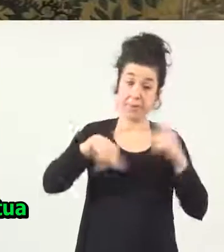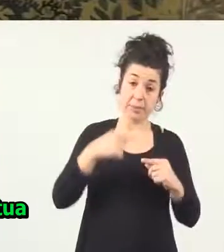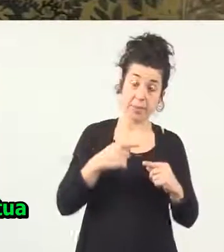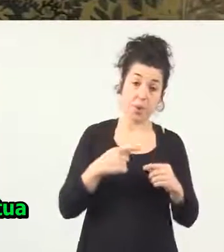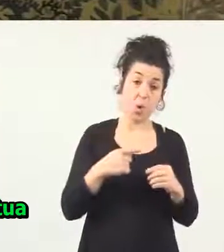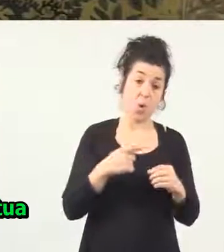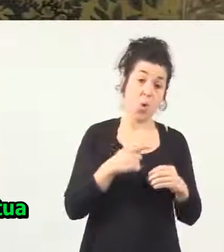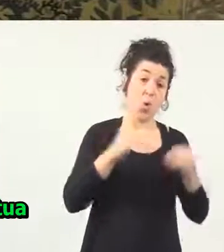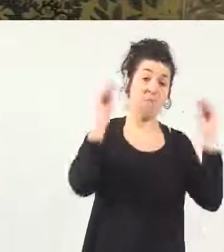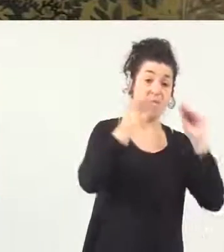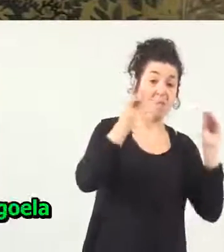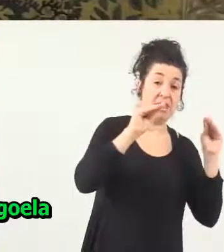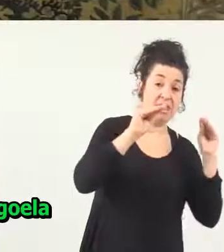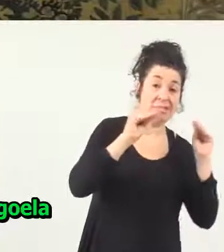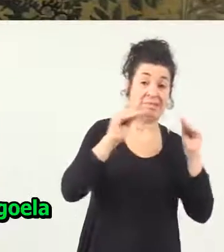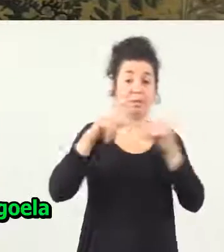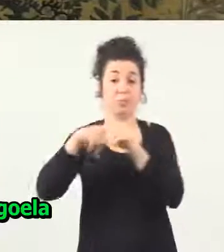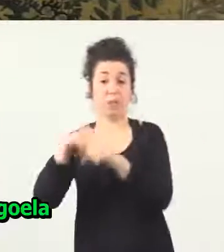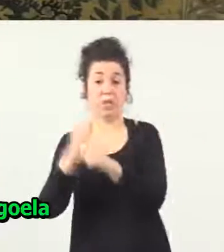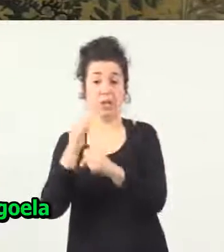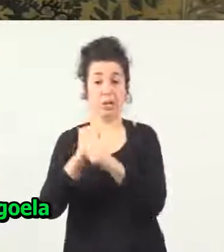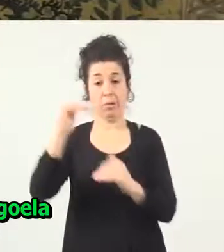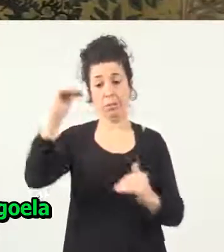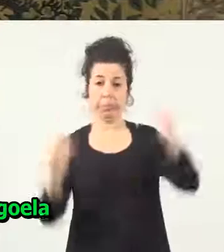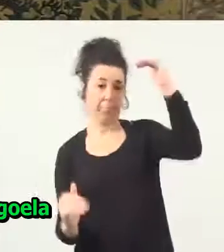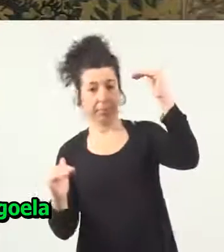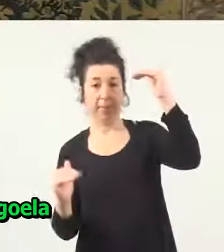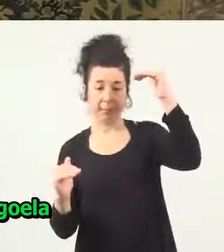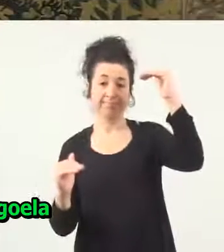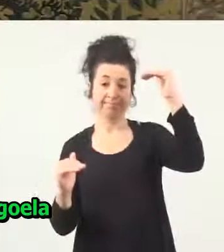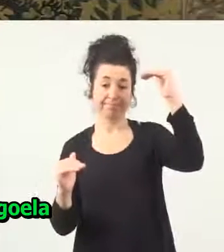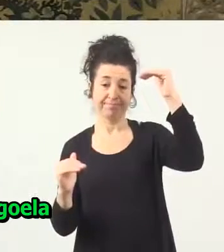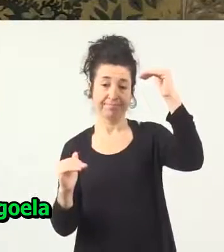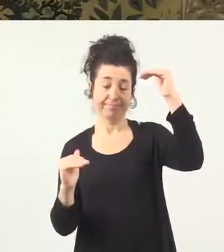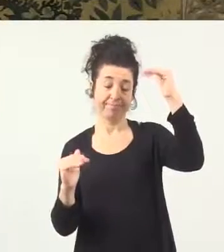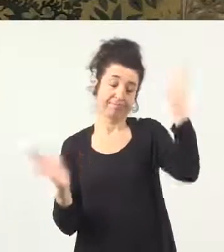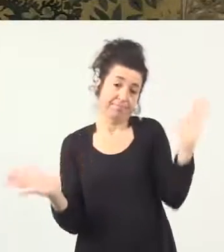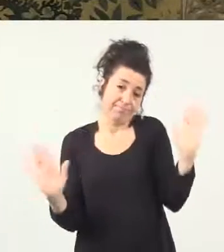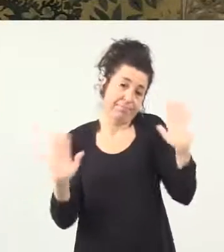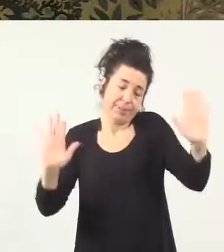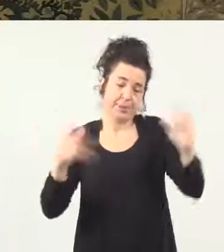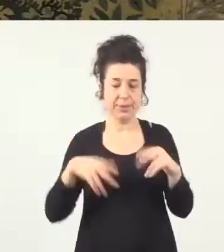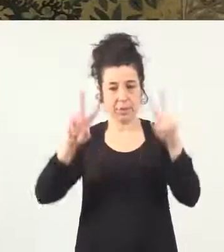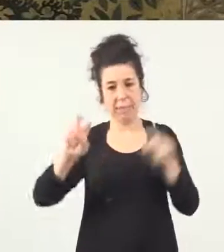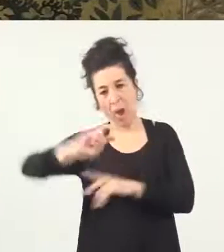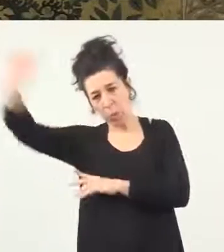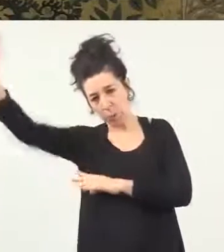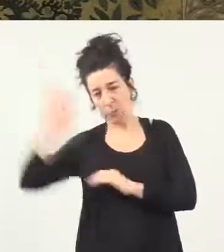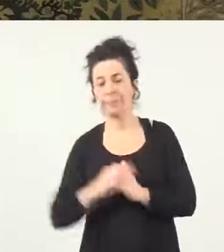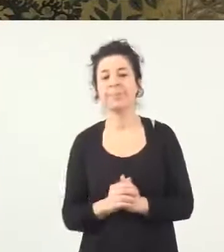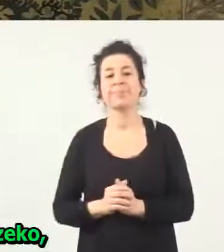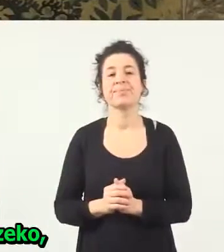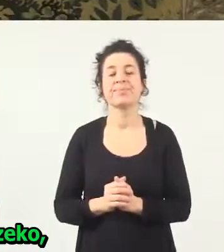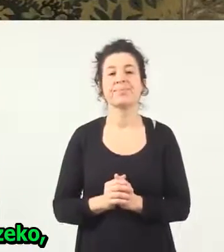lanpostua edo pizka bat desorekatuta dago, esan nahi dut prestakuntza askoz gorago dagoela gero lanpostua baino, baina bueno, hori beste gai